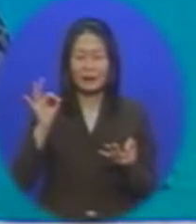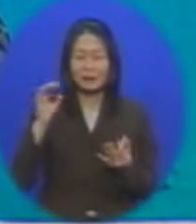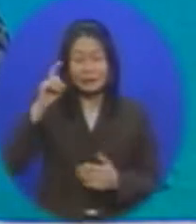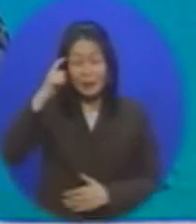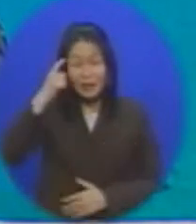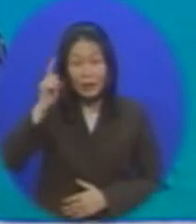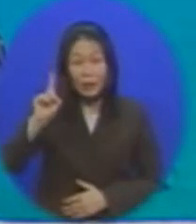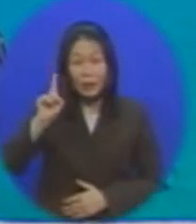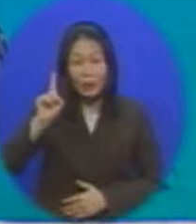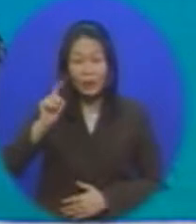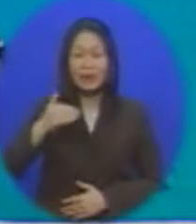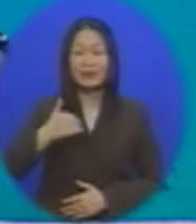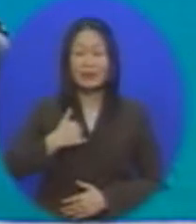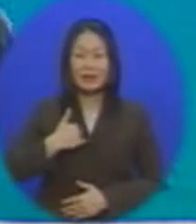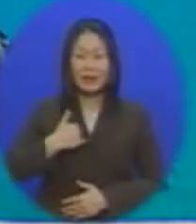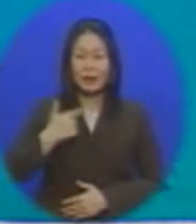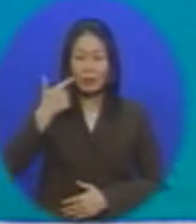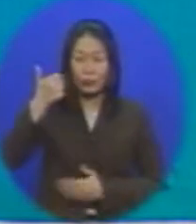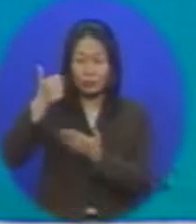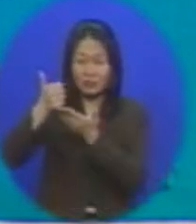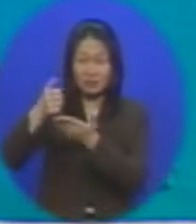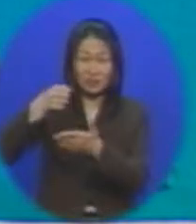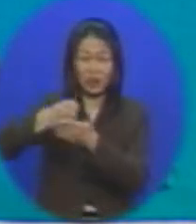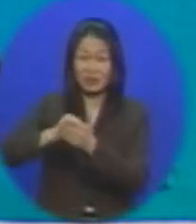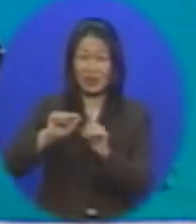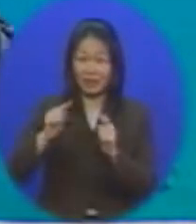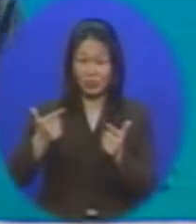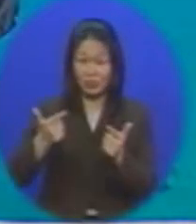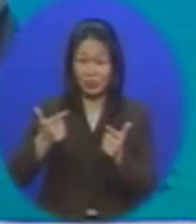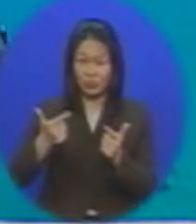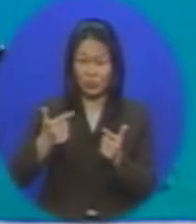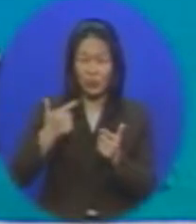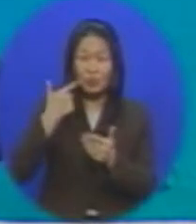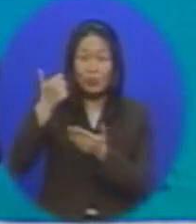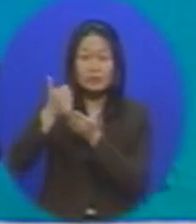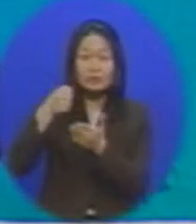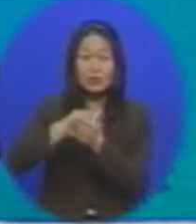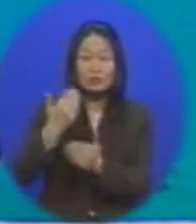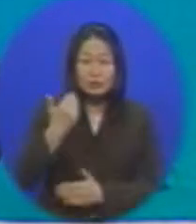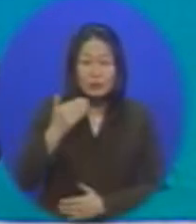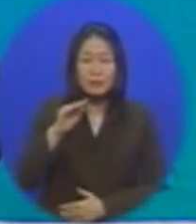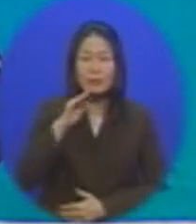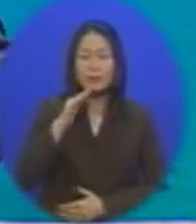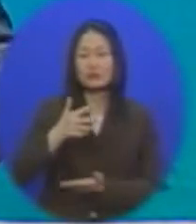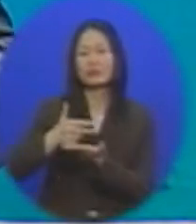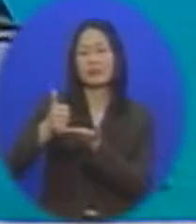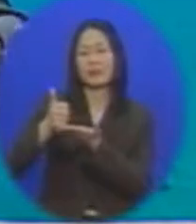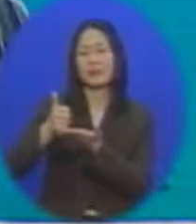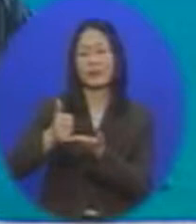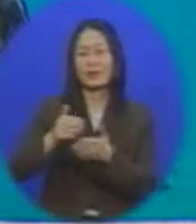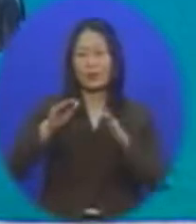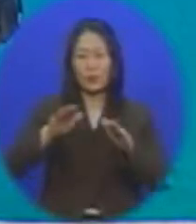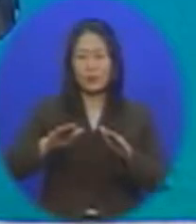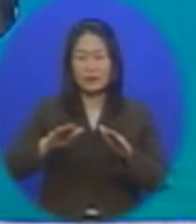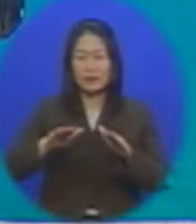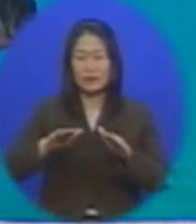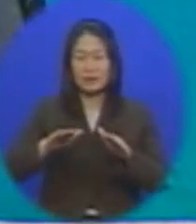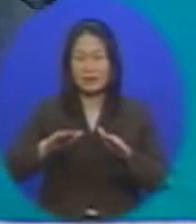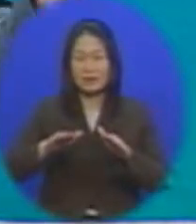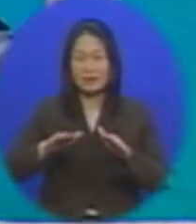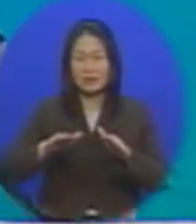내가 목사를 정하는게 아니고 목사는 주님이 정하시는 건데 오늘 그